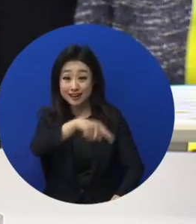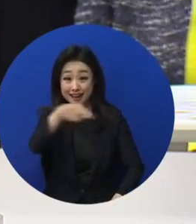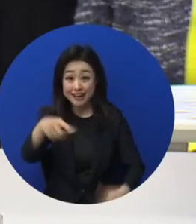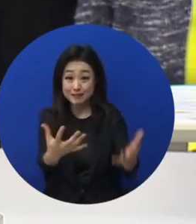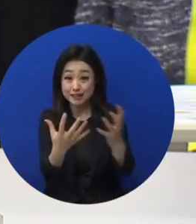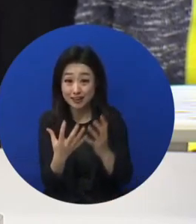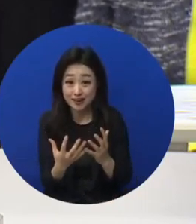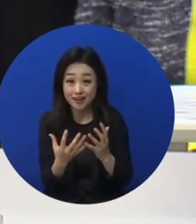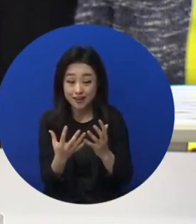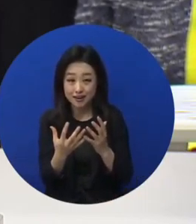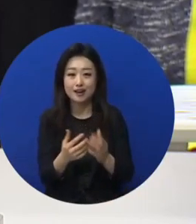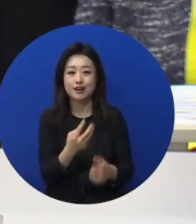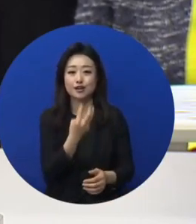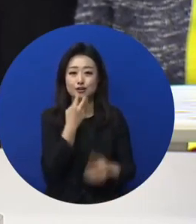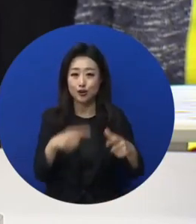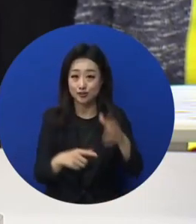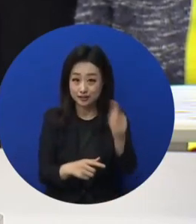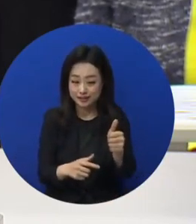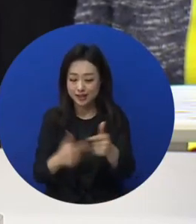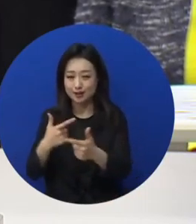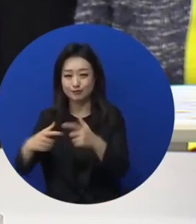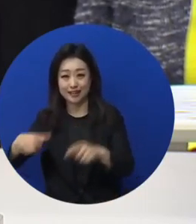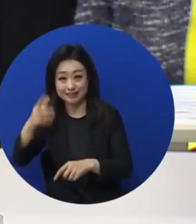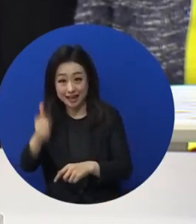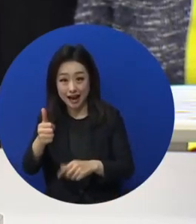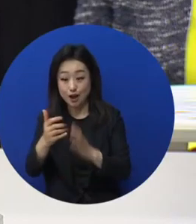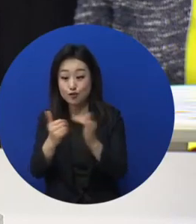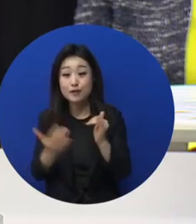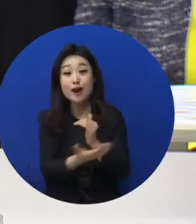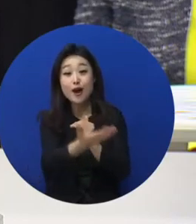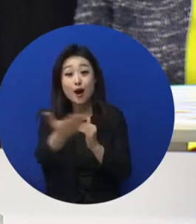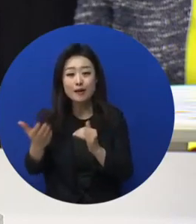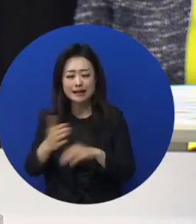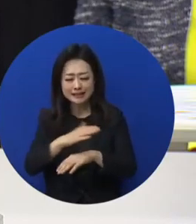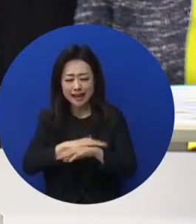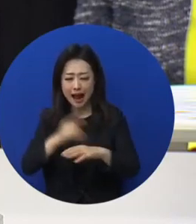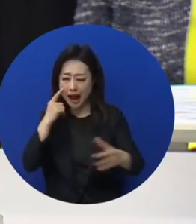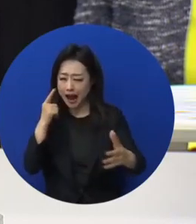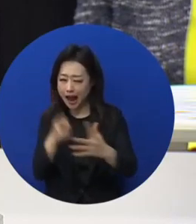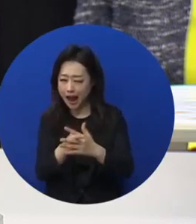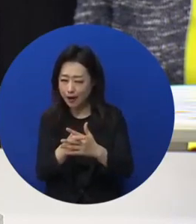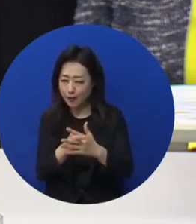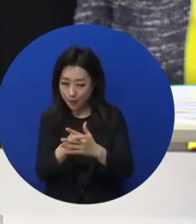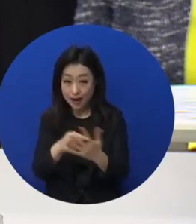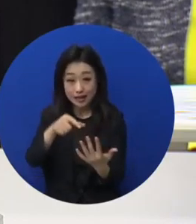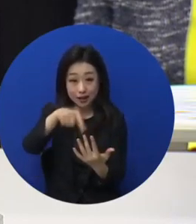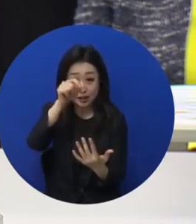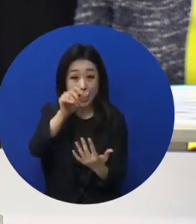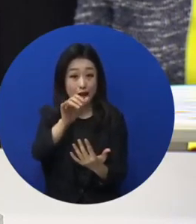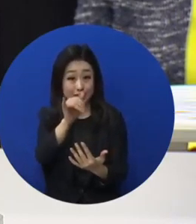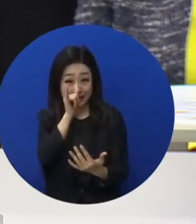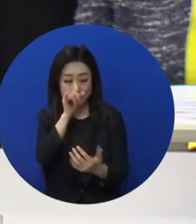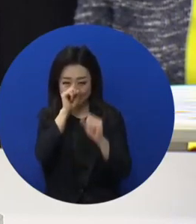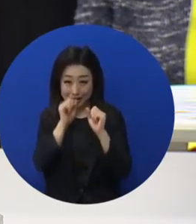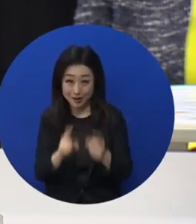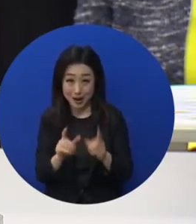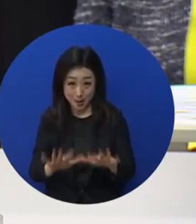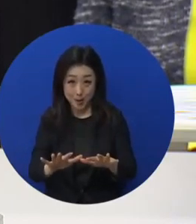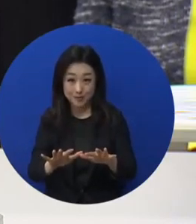당의 서울시장, 부산시장 후보자를 전 국민이 보다 잘 알고 선택할 수 있도록 해주시면